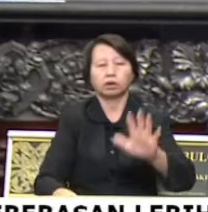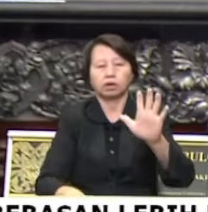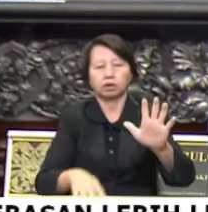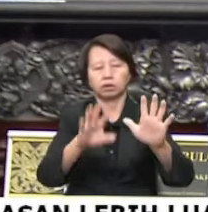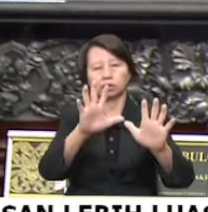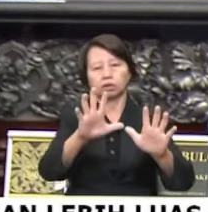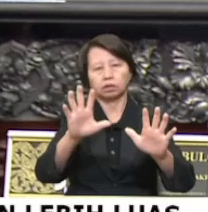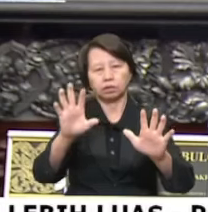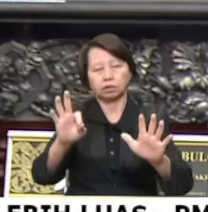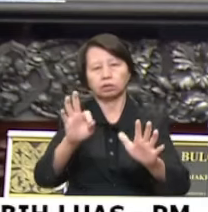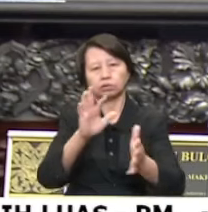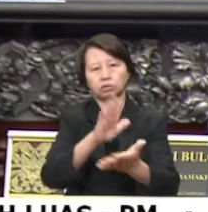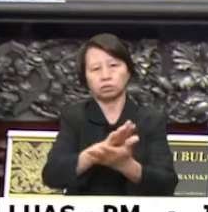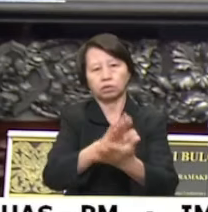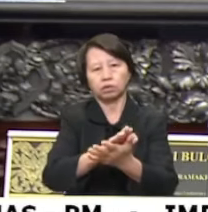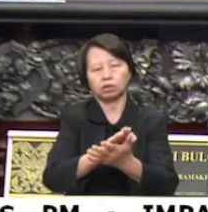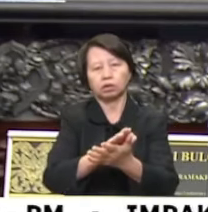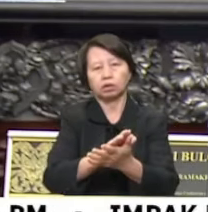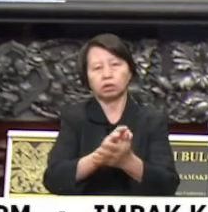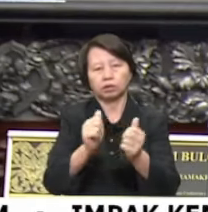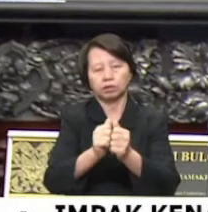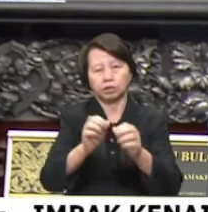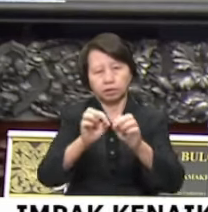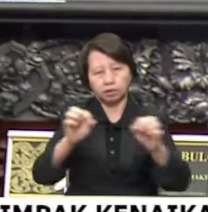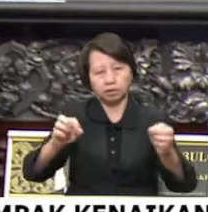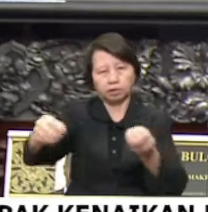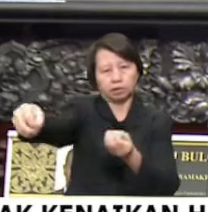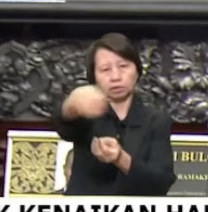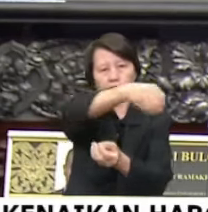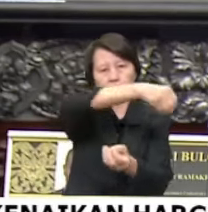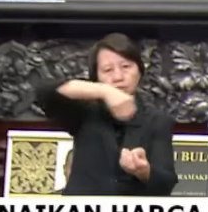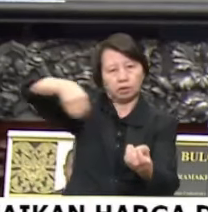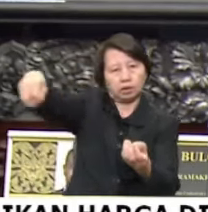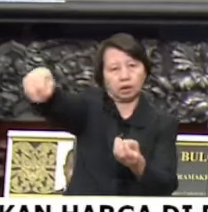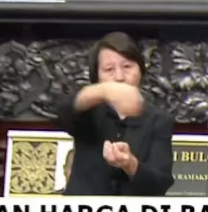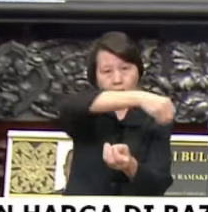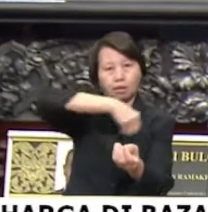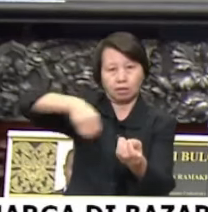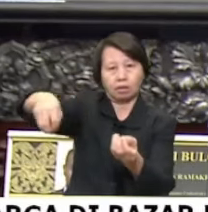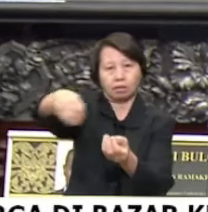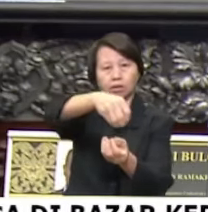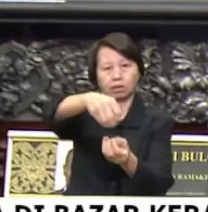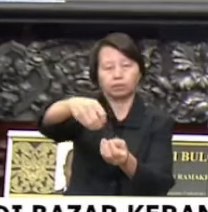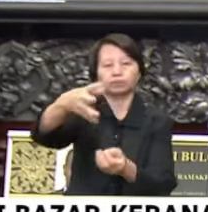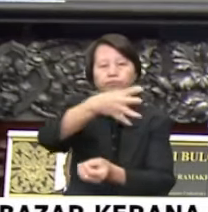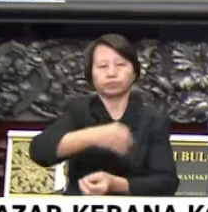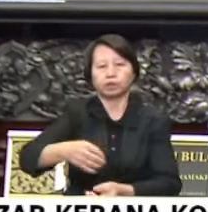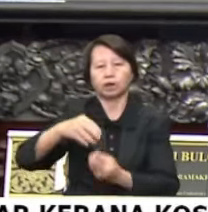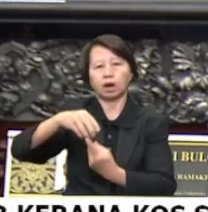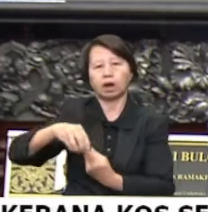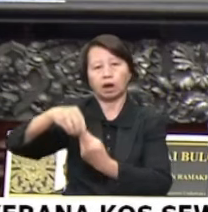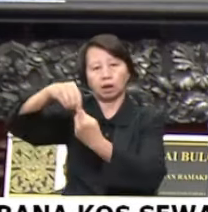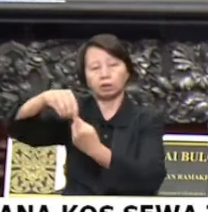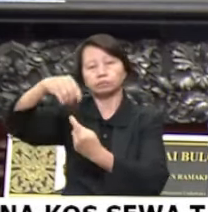589 sekolah disediakan dengan talian satelit. Dan untuk khas untuk